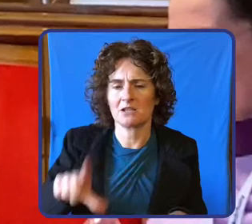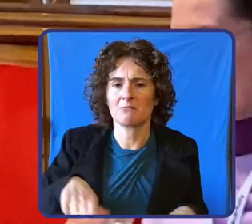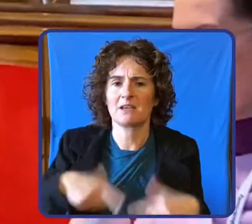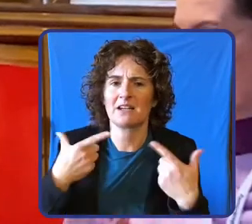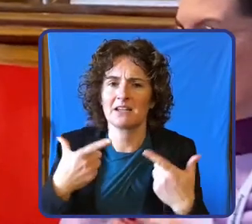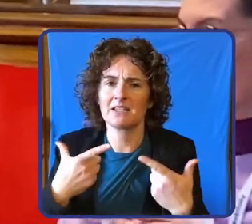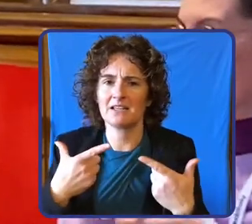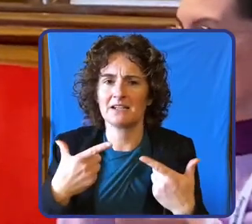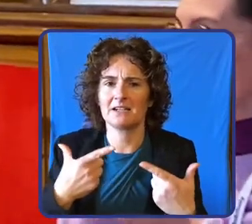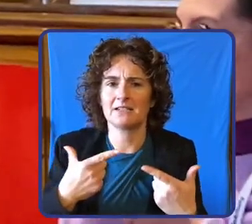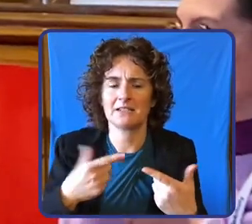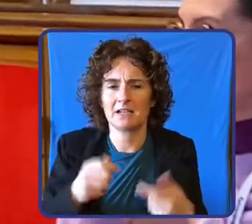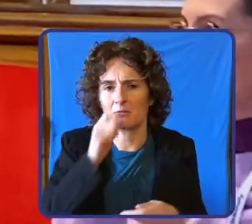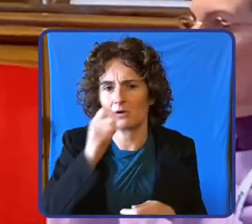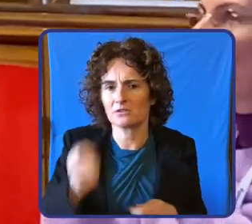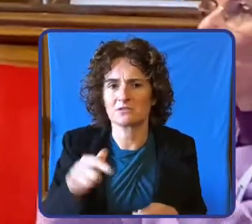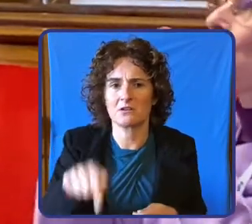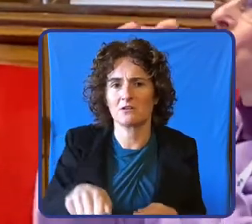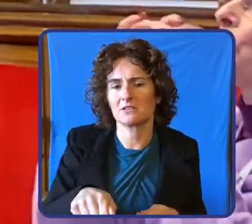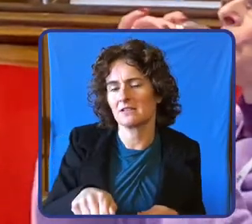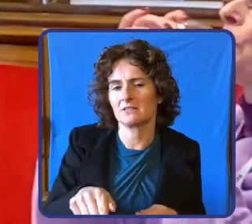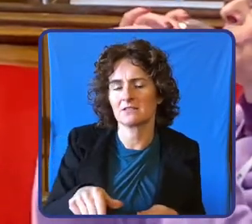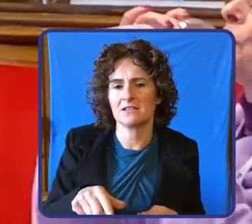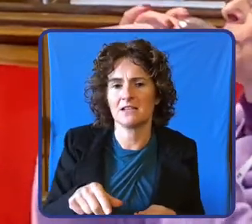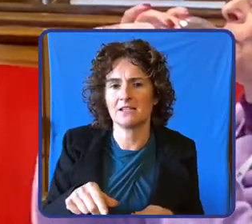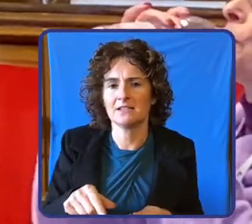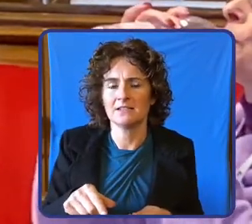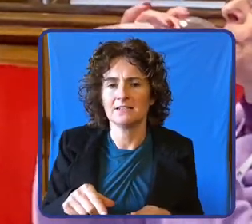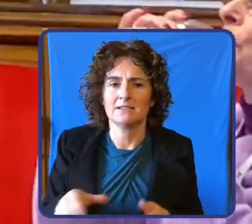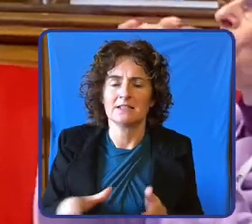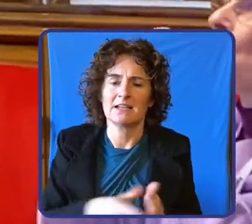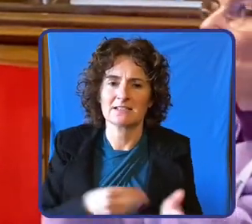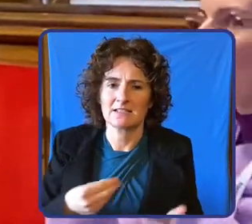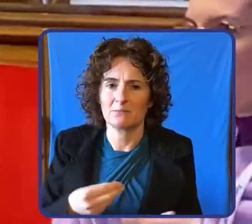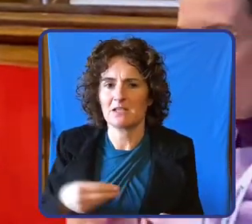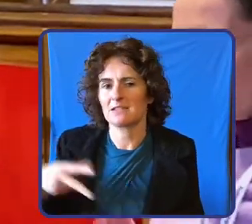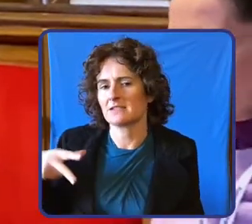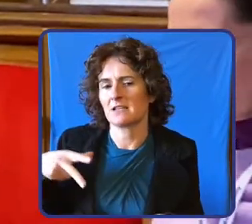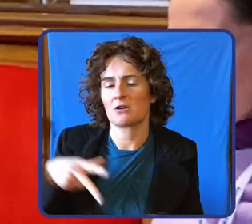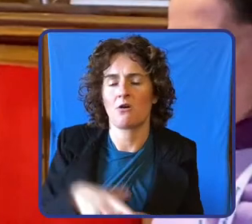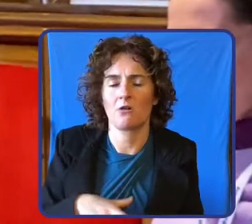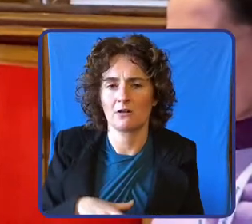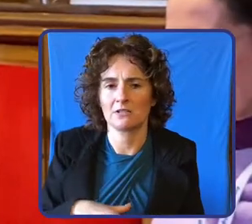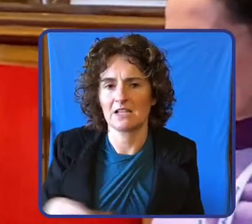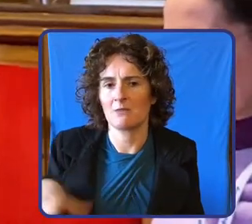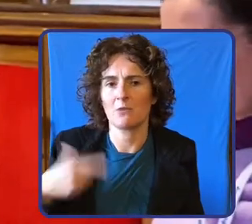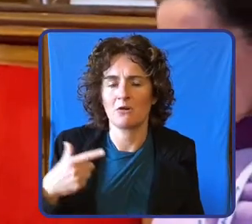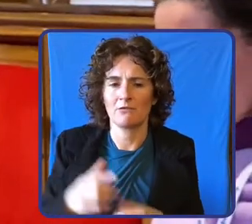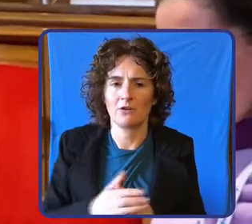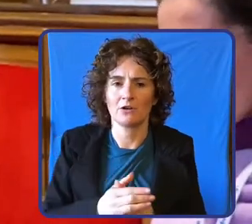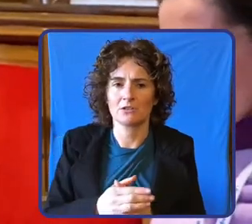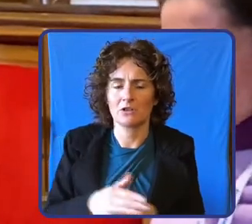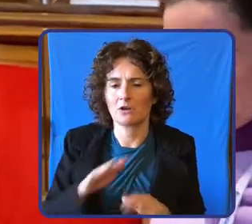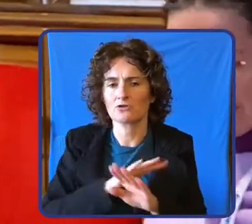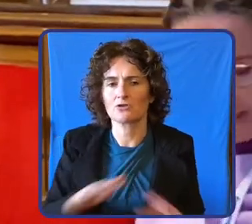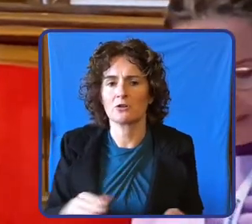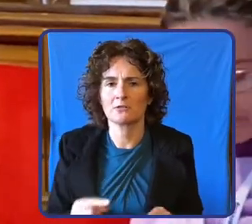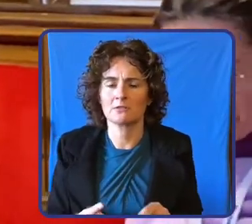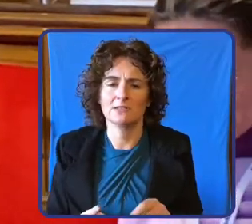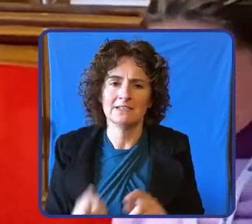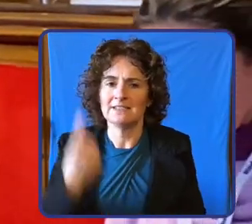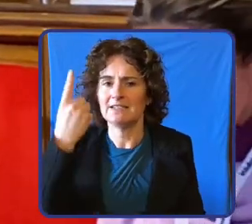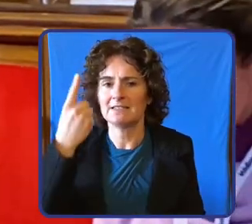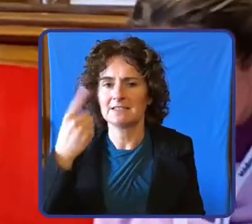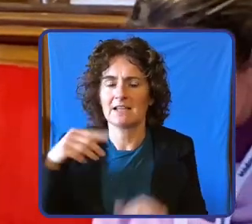bolsevik népleváltási kísérletek mindig zátonyra futottak, csak akkor sikerült megvalósítani, hogyha valami idegen hatalom beavatkozott, és